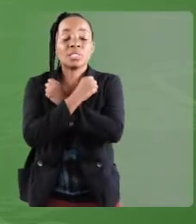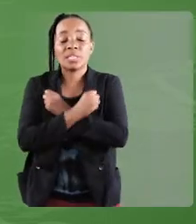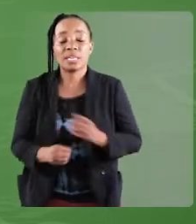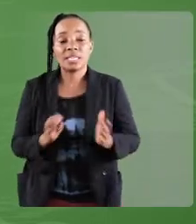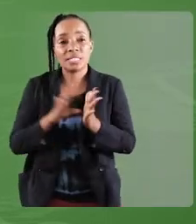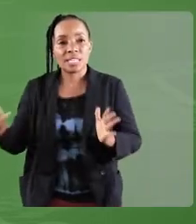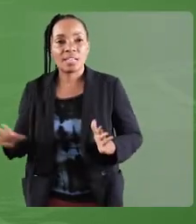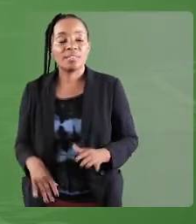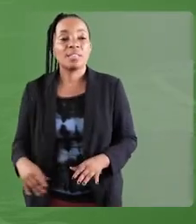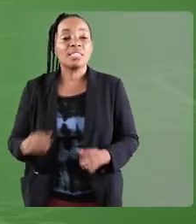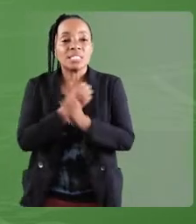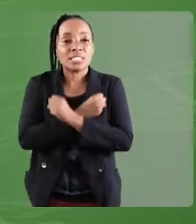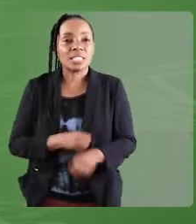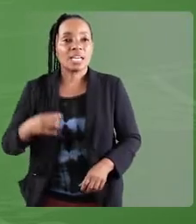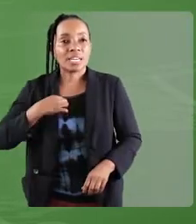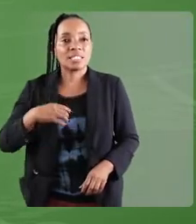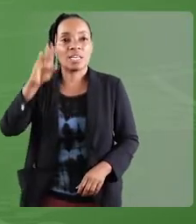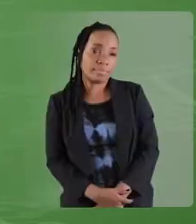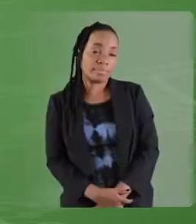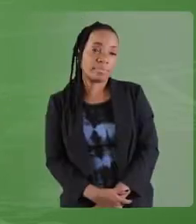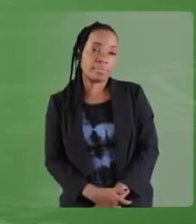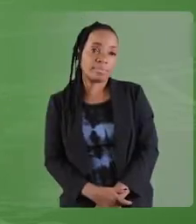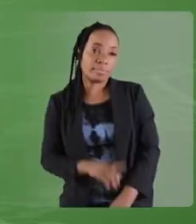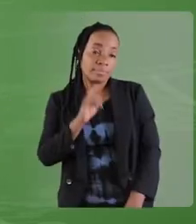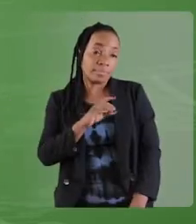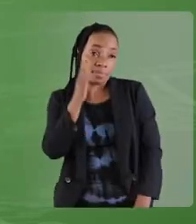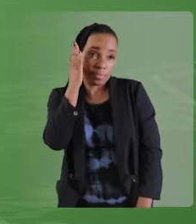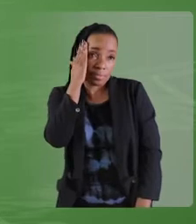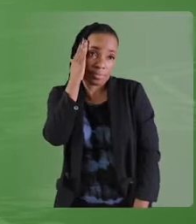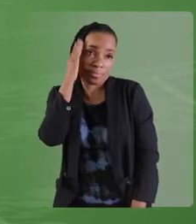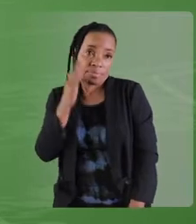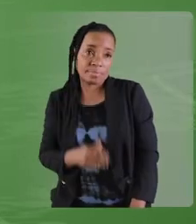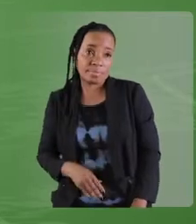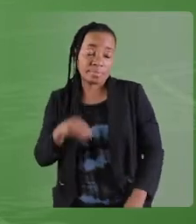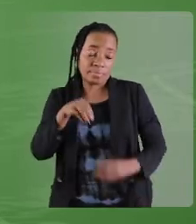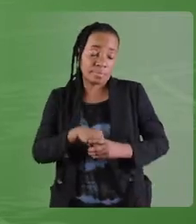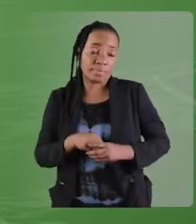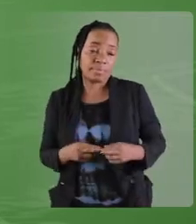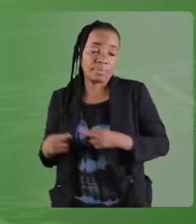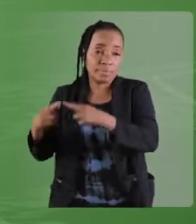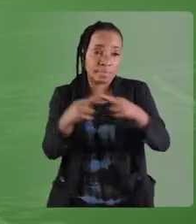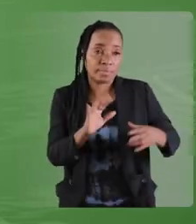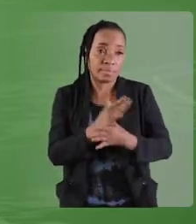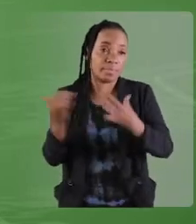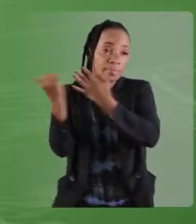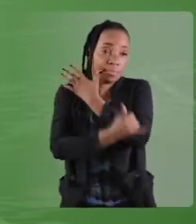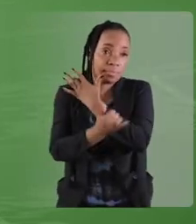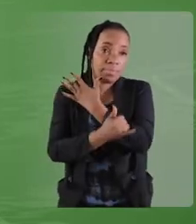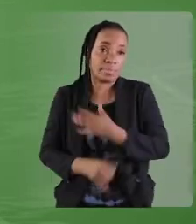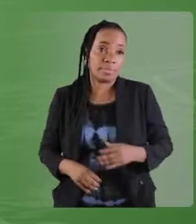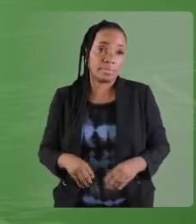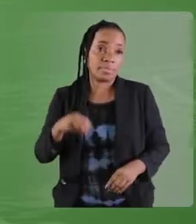Bonjour chers élèves, chers candidats au baccalauréat. Bien, précisons que, à travers les relations